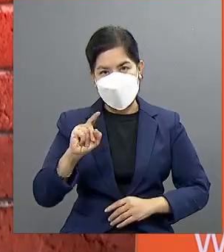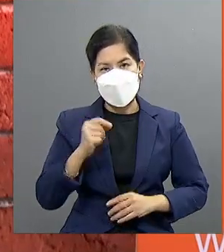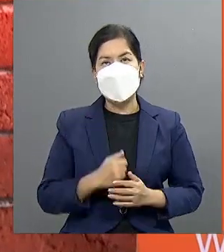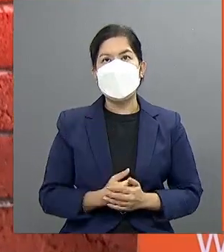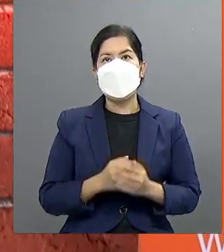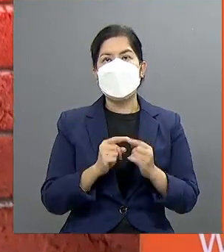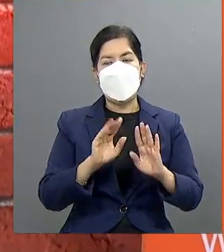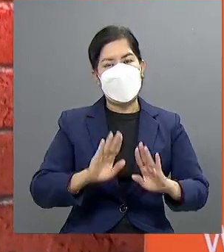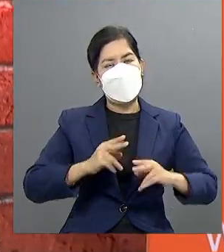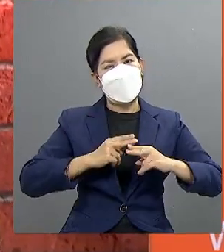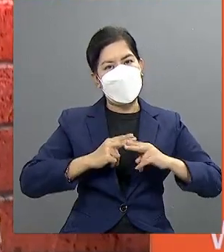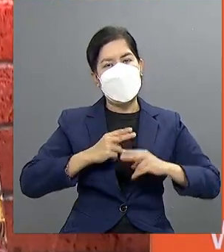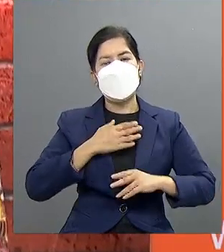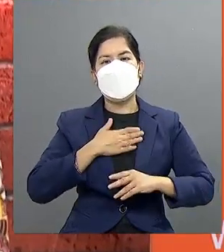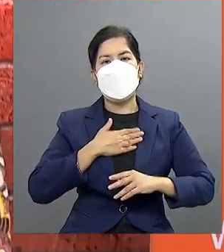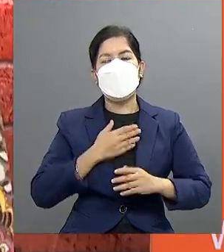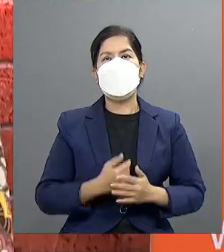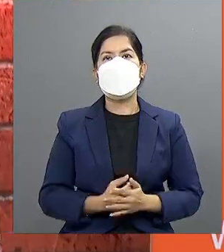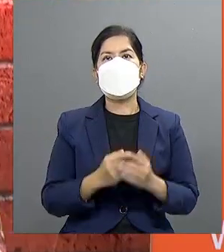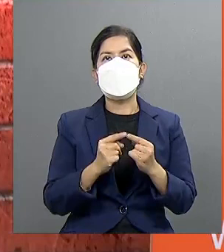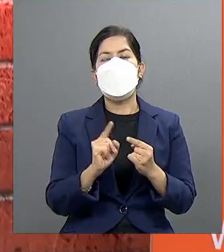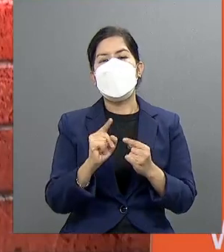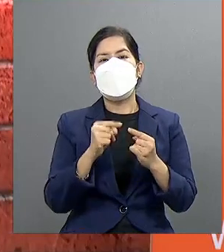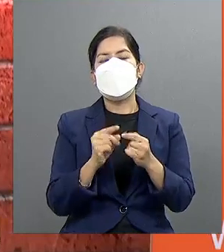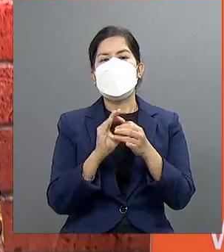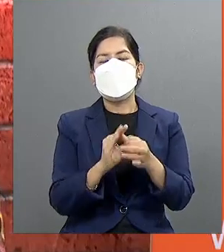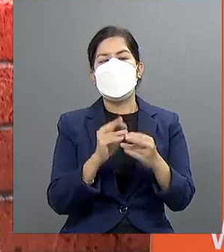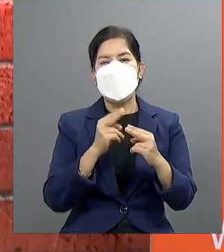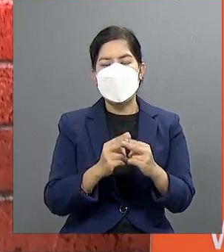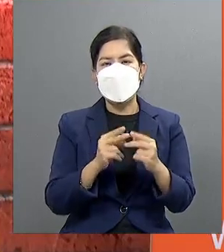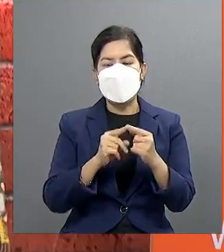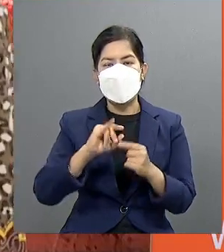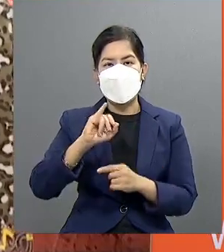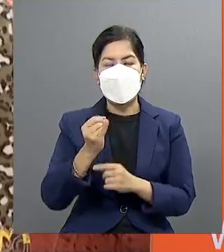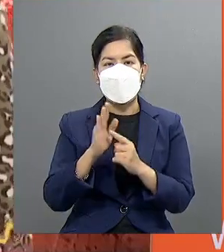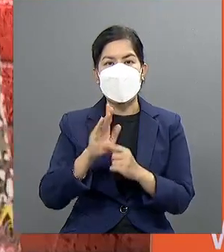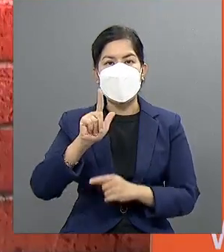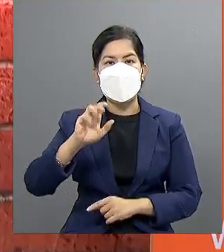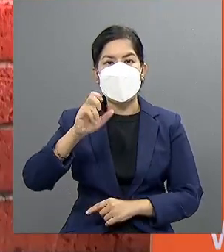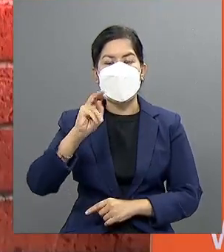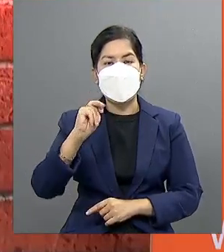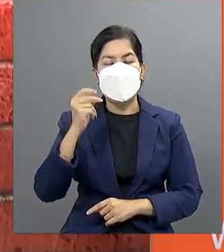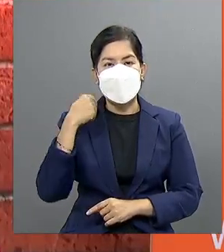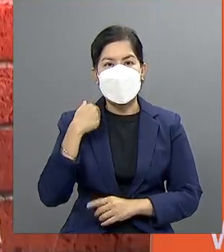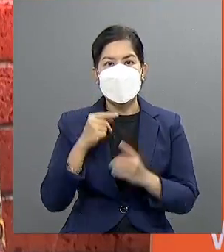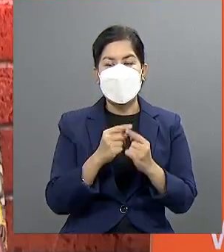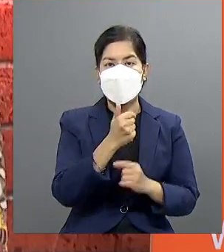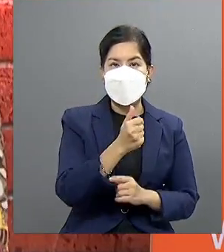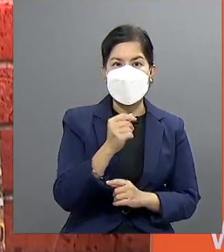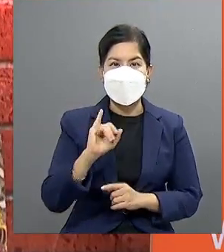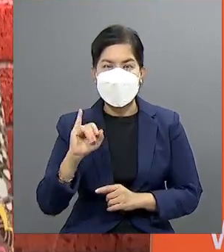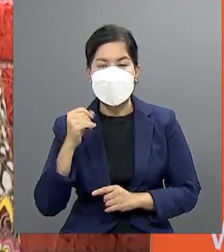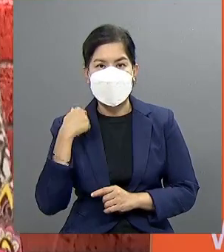คะซึ่งตัวเราเองเนี่ยมันก็จะมีพวกจุลินทรีย์ที่อยู่ในร่างกายทั้งที่ดีกับไม่ดีค่ะเขาเรียกว่าจุลินทรีย์สุขภาพหรือโปรไบโอติก